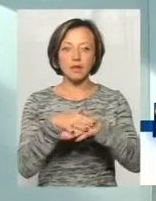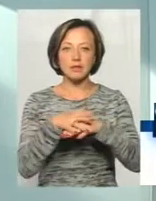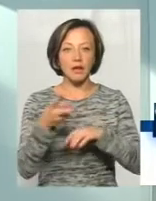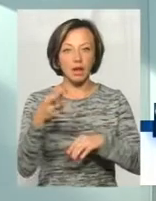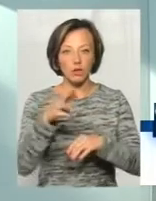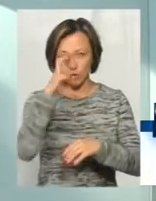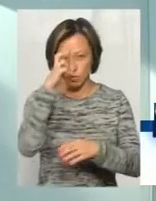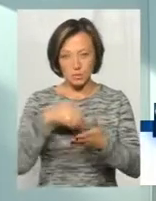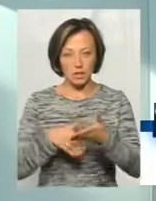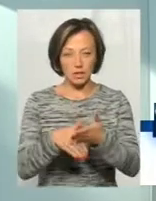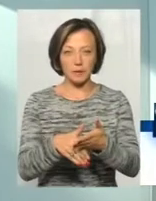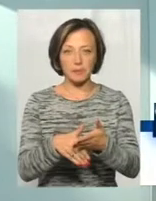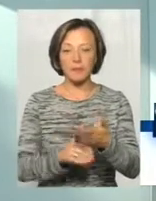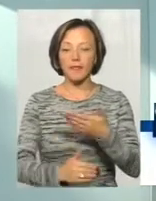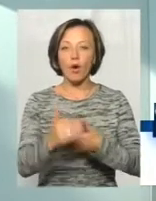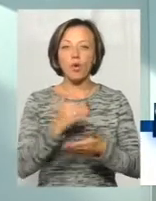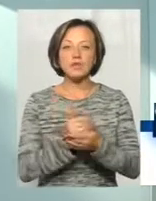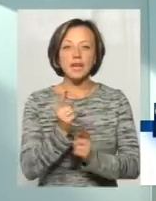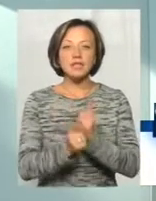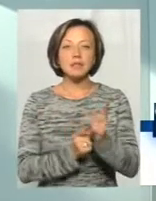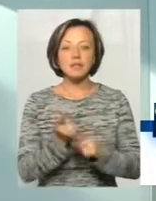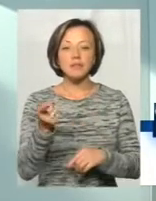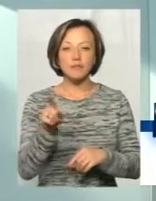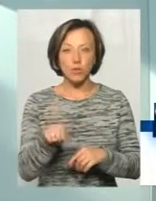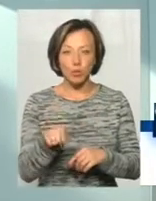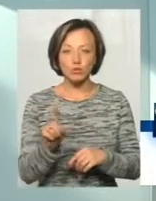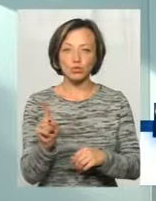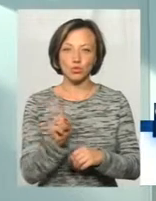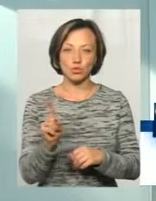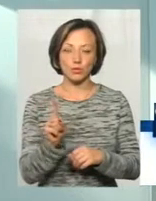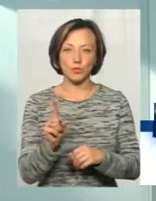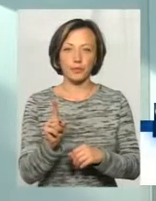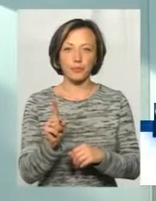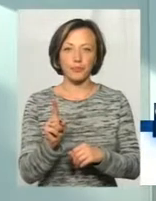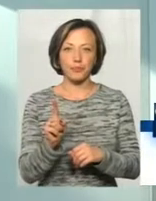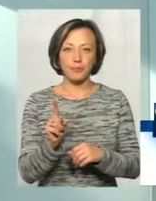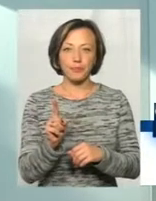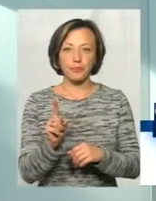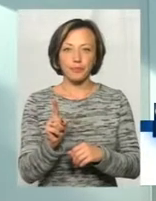субсидій. Ну, останні зміни полягають в тому, що